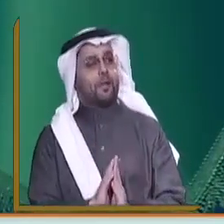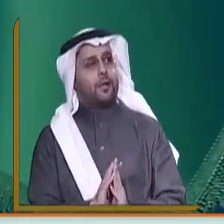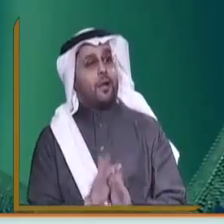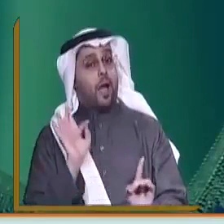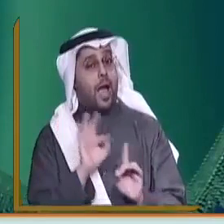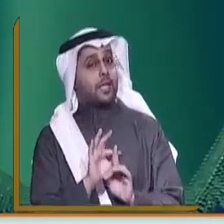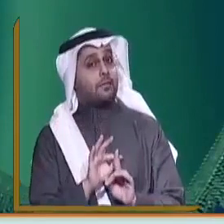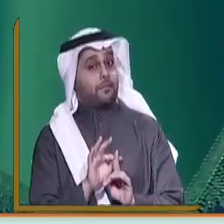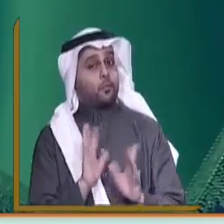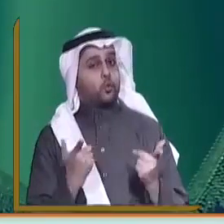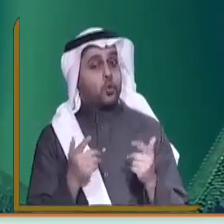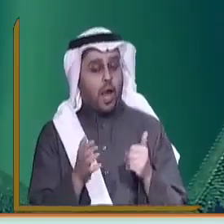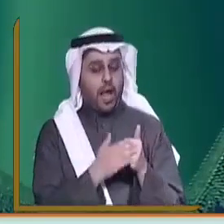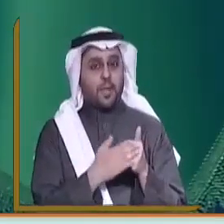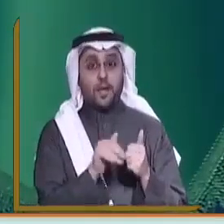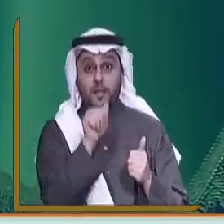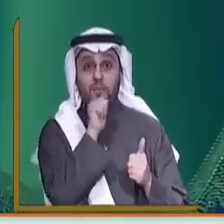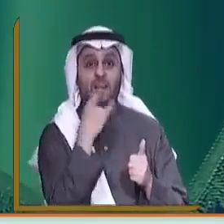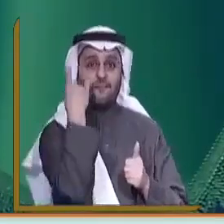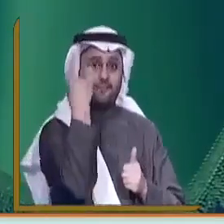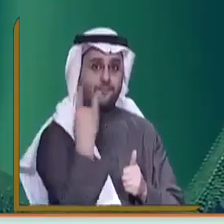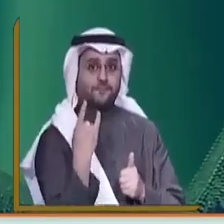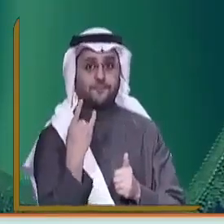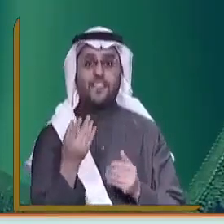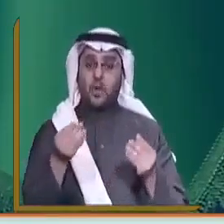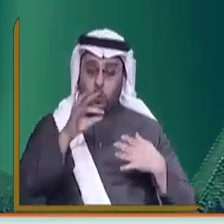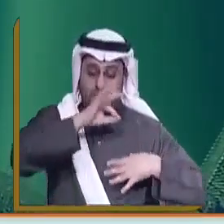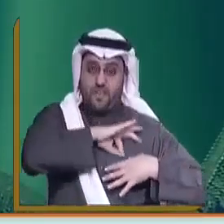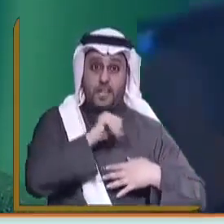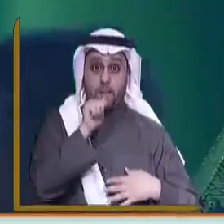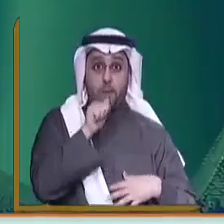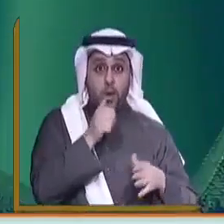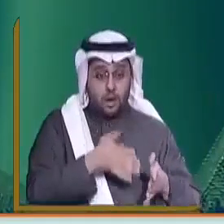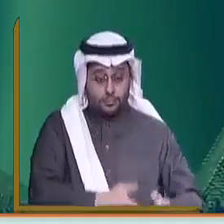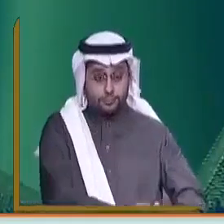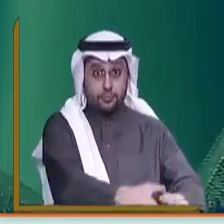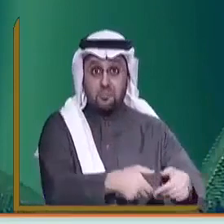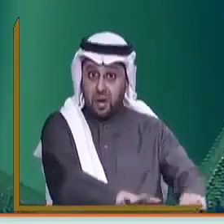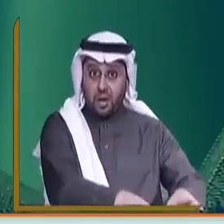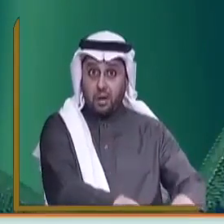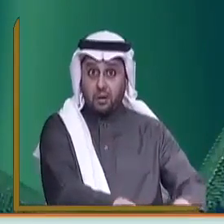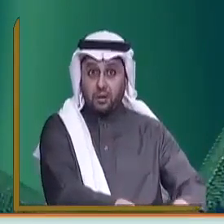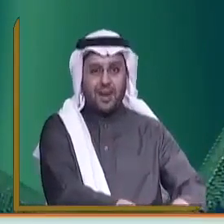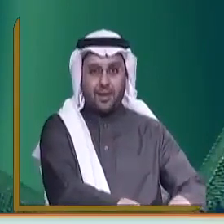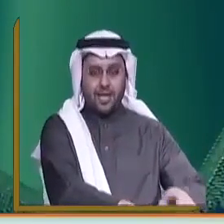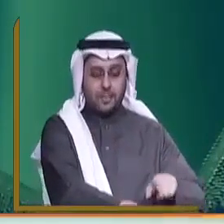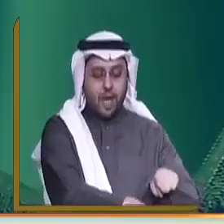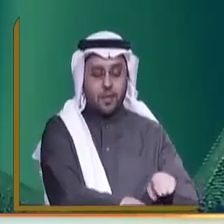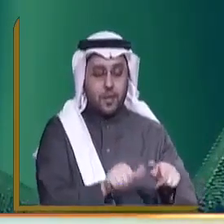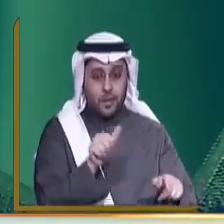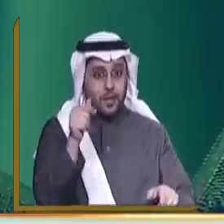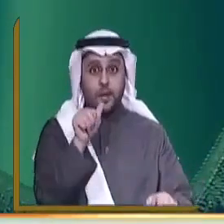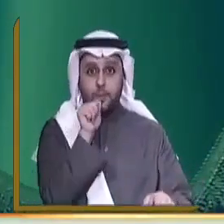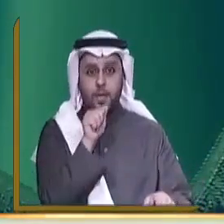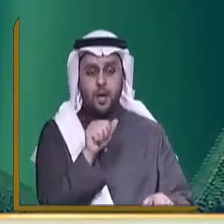من شانها الارتقاء بخدمات المياه وتعظيم الاستفاده منها واستدامتها وذلك في سياق رؤيه